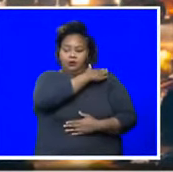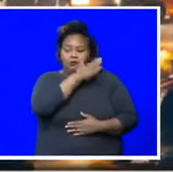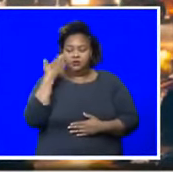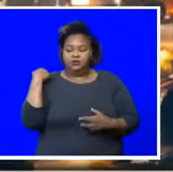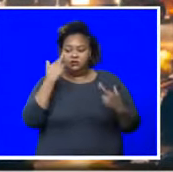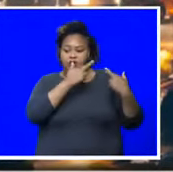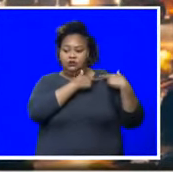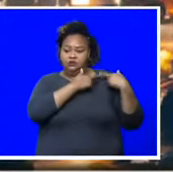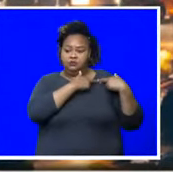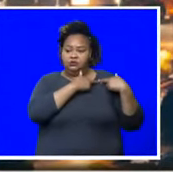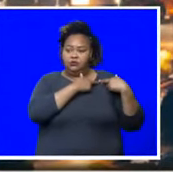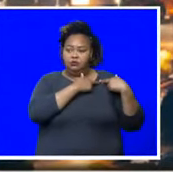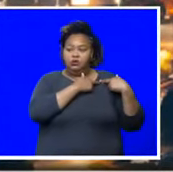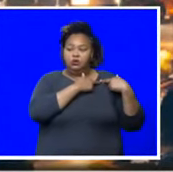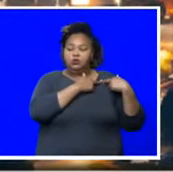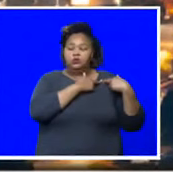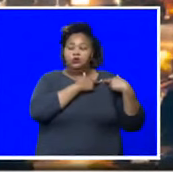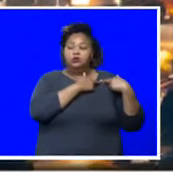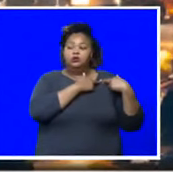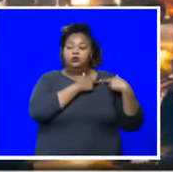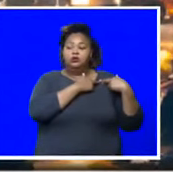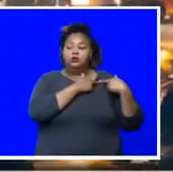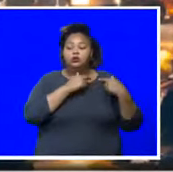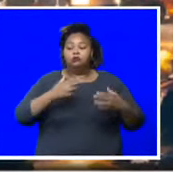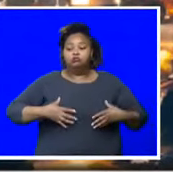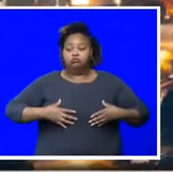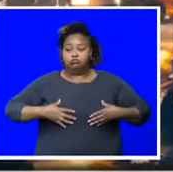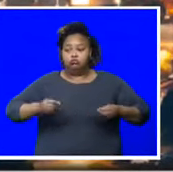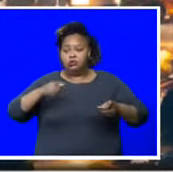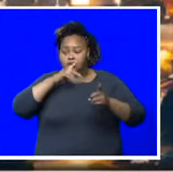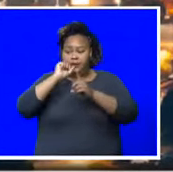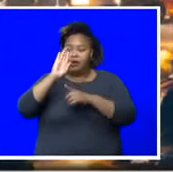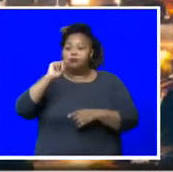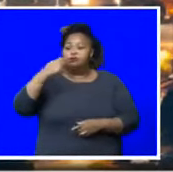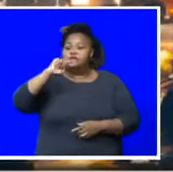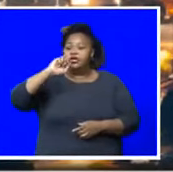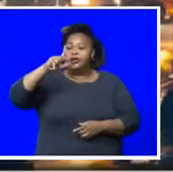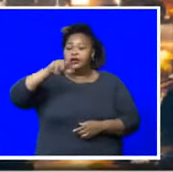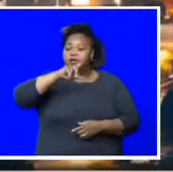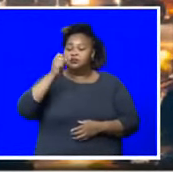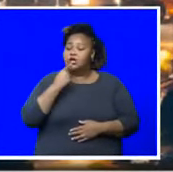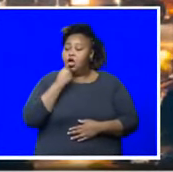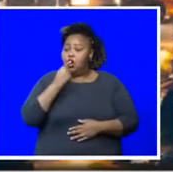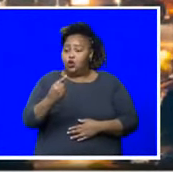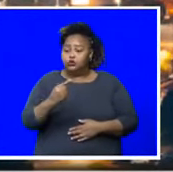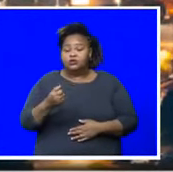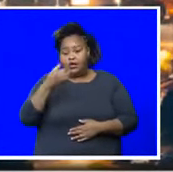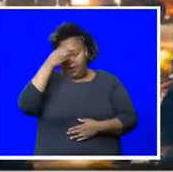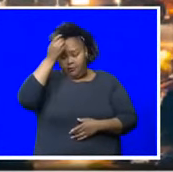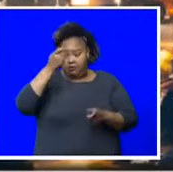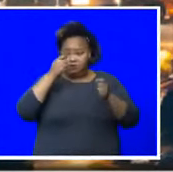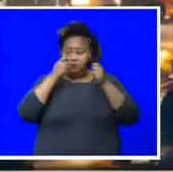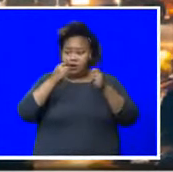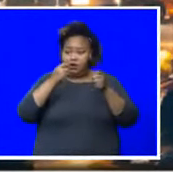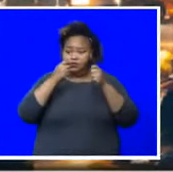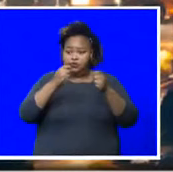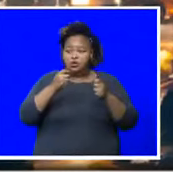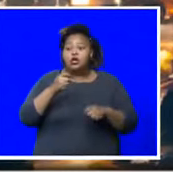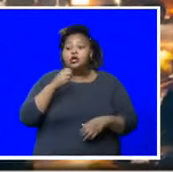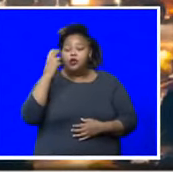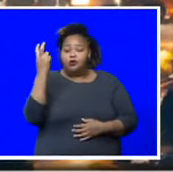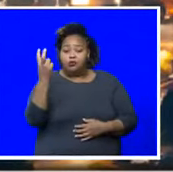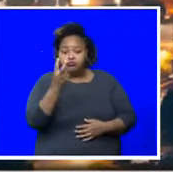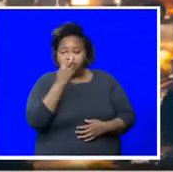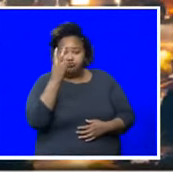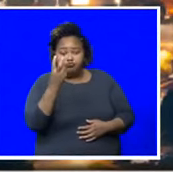ithi uhulumende usemkhakhasweni wokubuka ukuthi ngiwaphe makhono lakhona kuyo insha evene ukuthi ke insha ingabanjiswa kanjani kulawo makhono